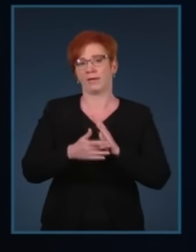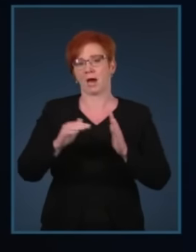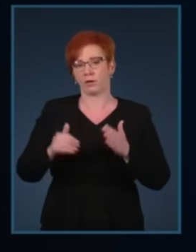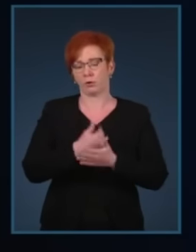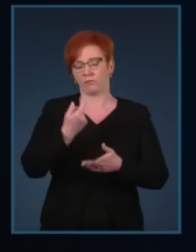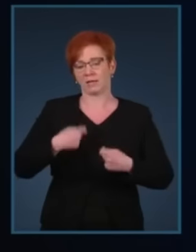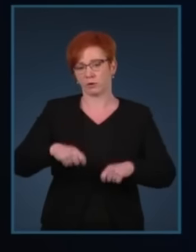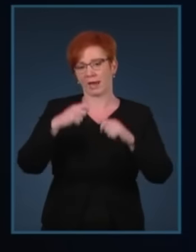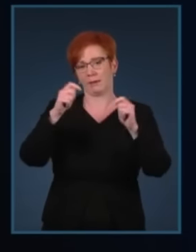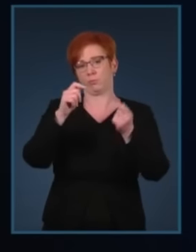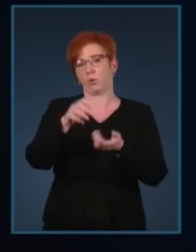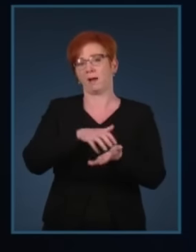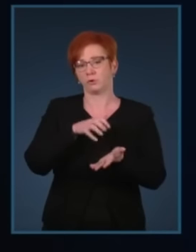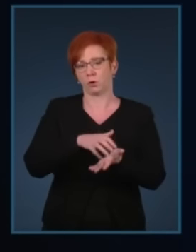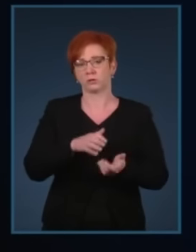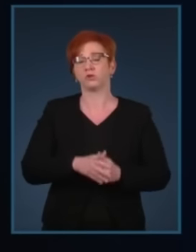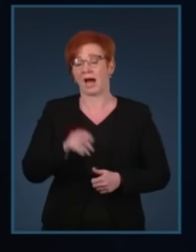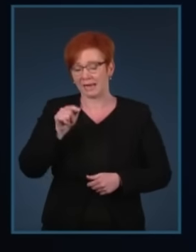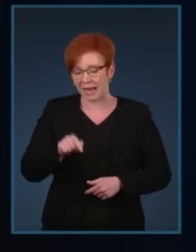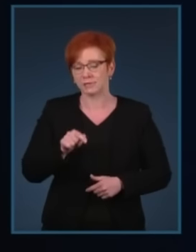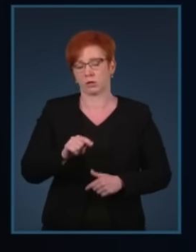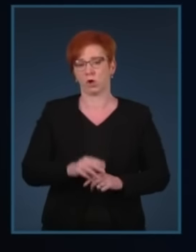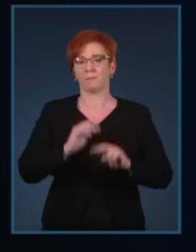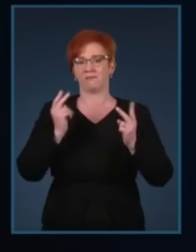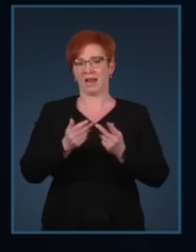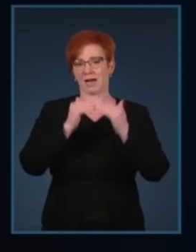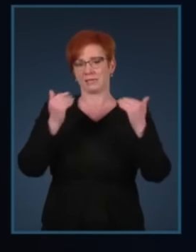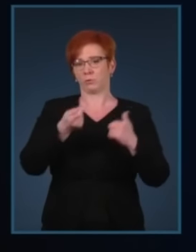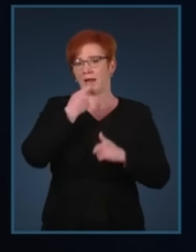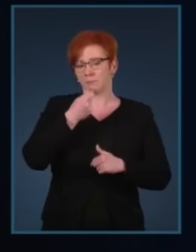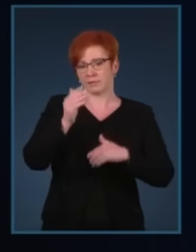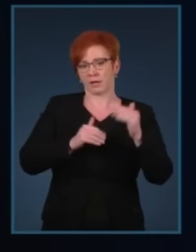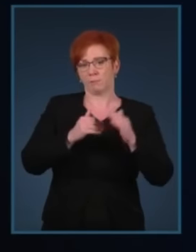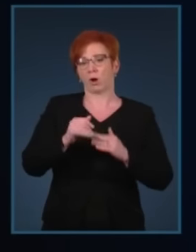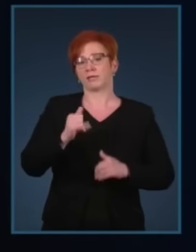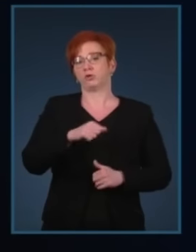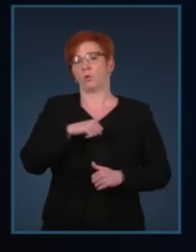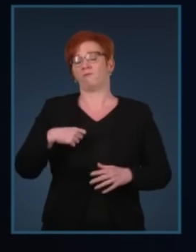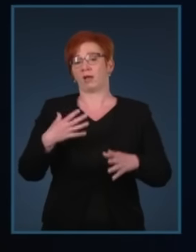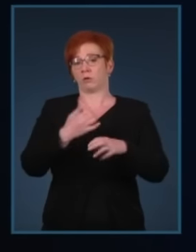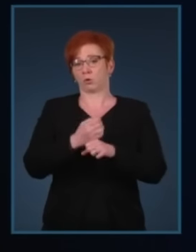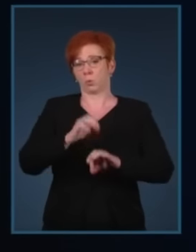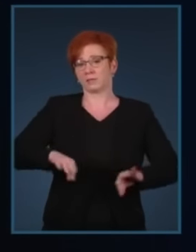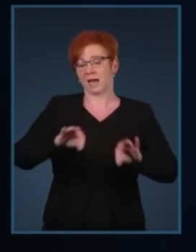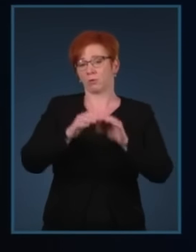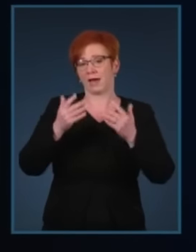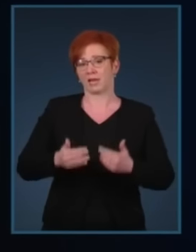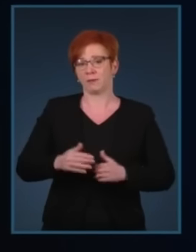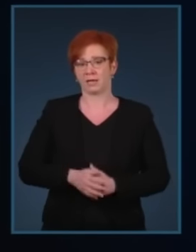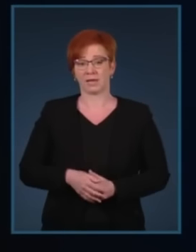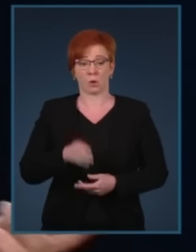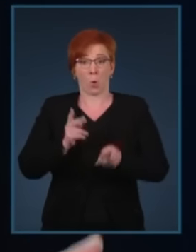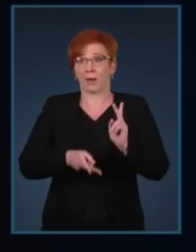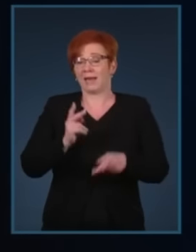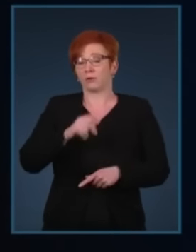az, ami világszínvonalú élelmiszeripart és önfenntartó országot eredményezhet. Hogy lehet, hogy Magyarországnak importálnia